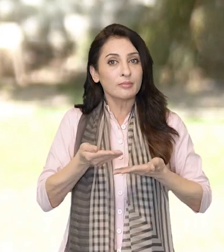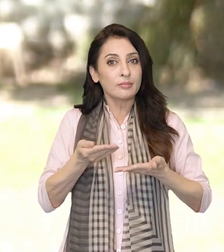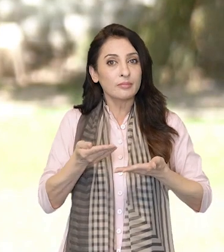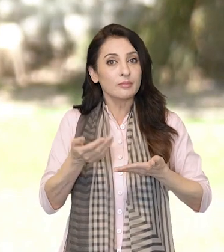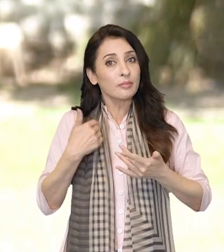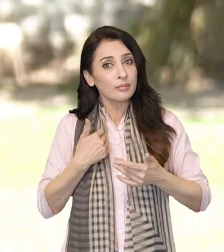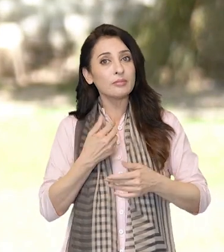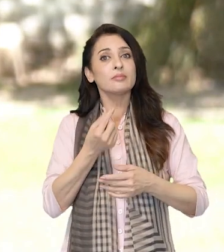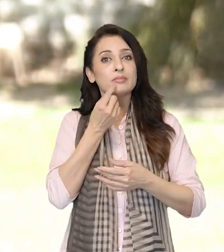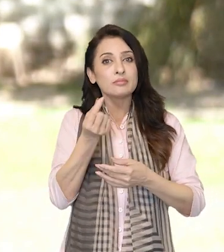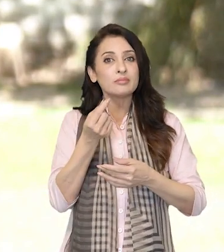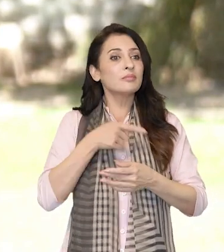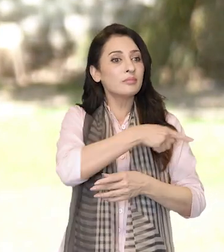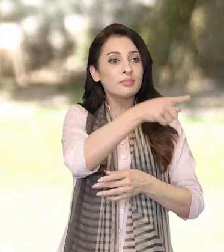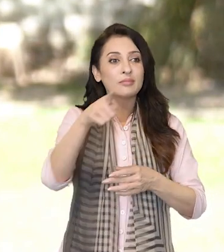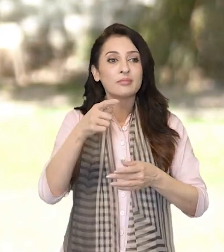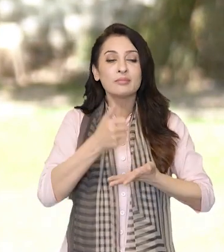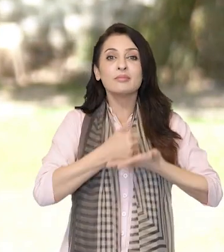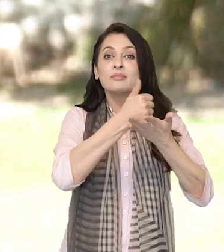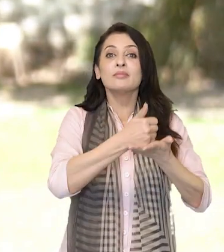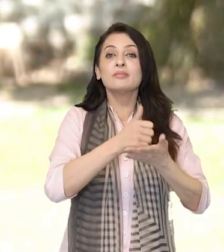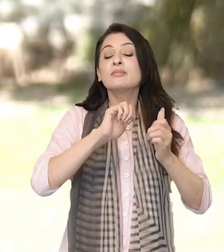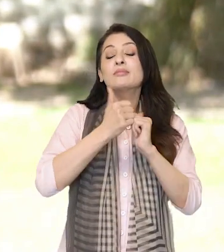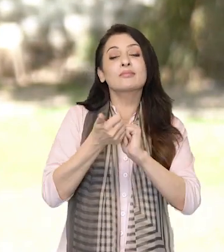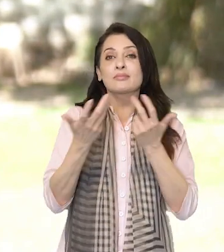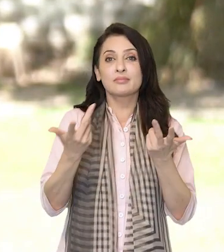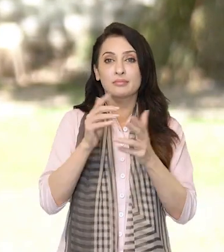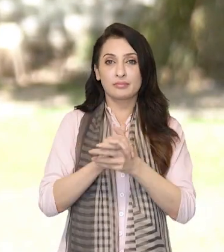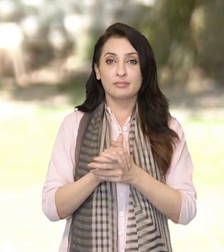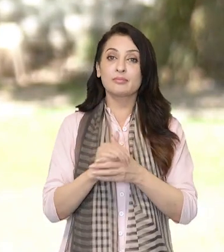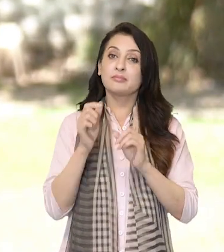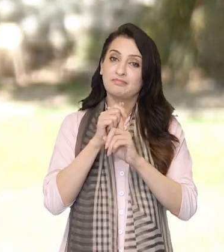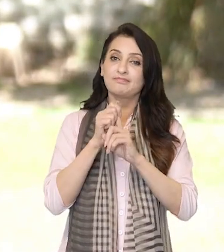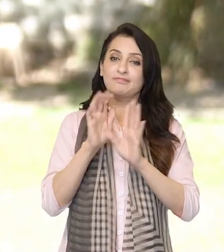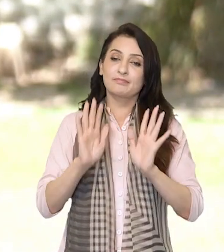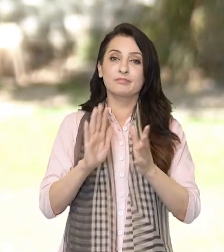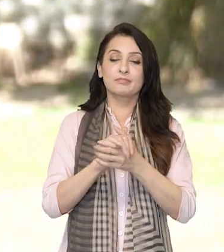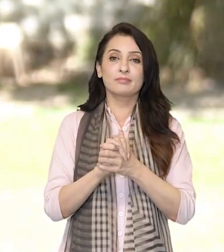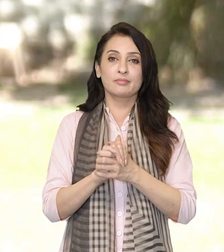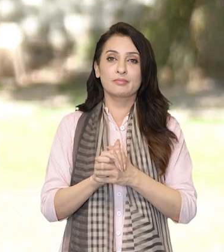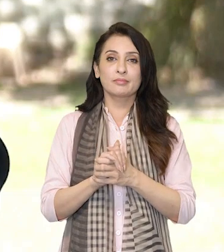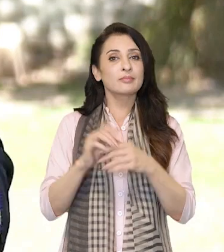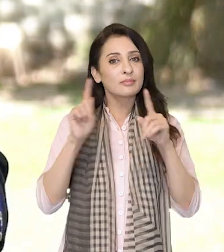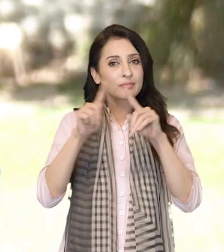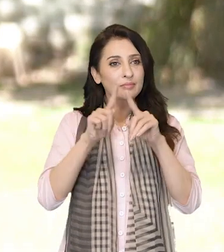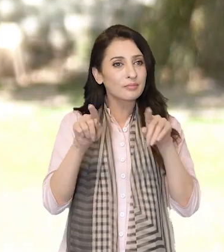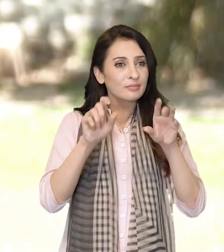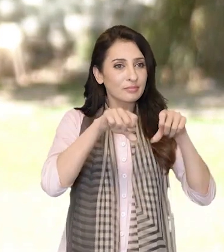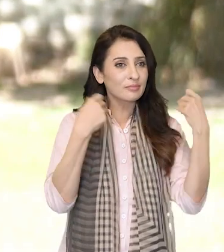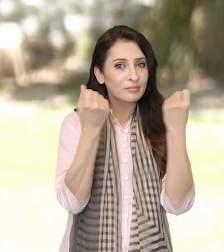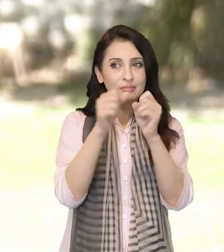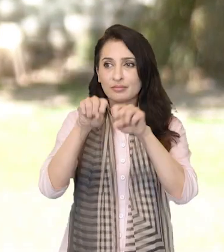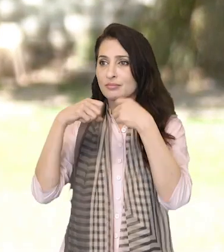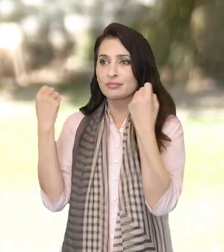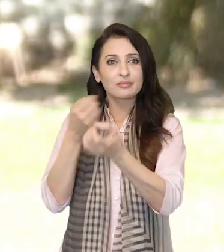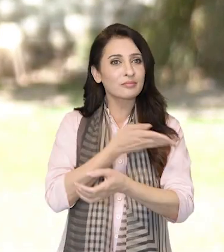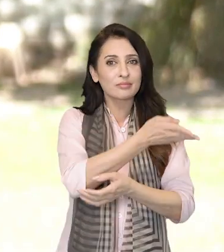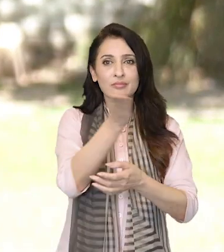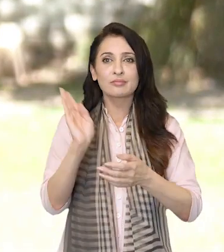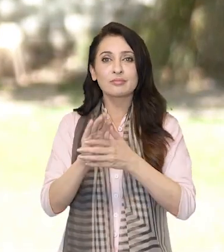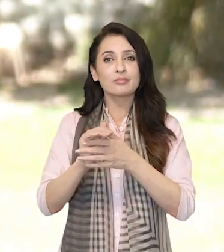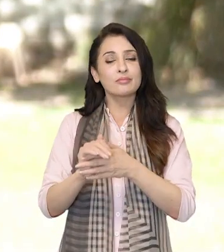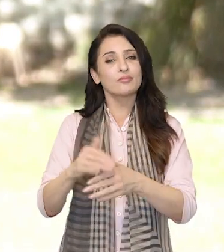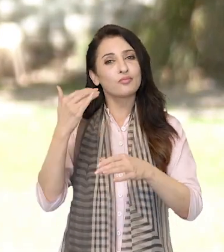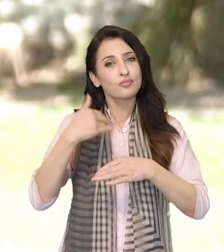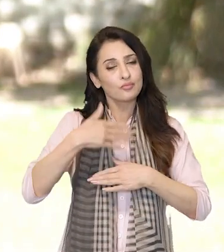के अब हमारे पास आ रहे हैं कि हम किस तरह मदद कर सकते हैं। आई थिंक दिस इज़ द मोस्ट इम्पॉर्टेंट थिंग कि हर डिफरेंट सोसाइटी के अंदर से